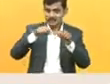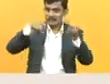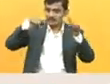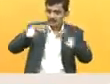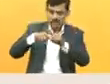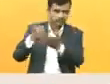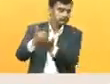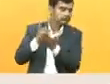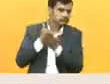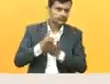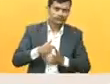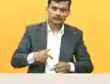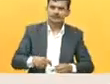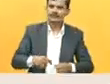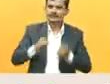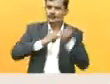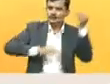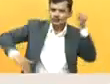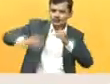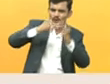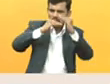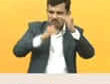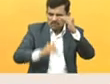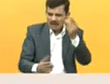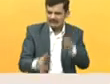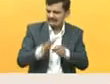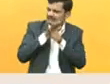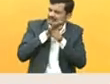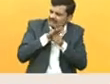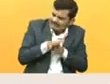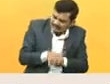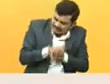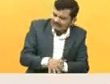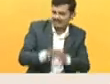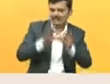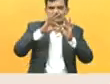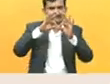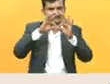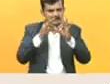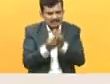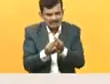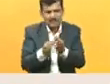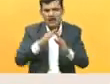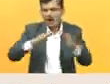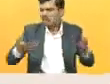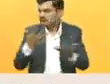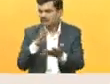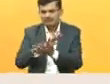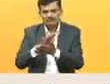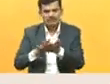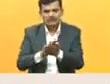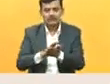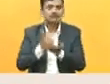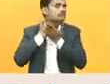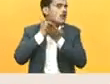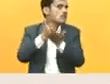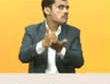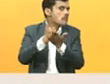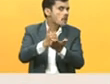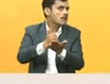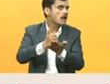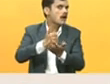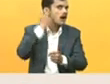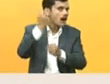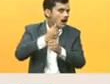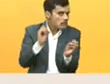के वंचित लोगों, हिंसा पीड़ित परिवारों और बेघर लोगों को सहारा देने का अभियान